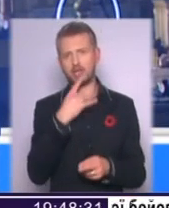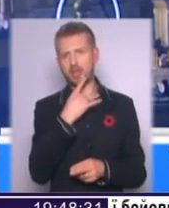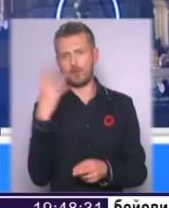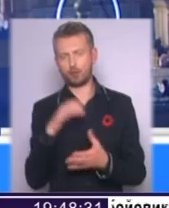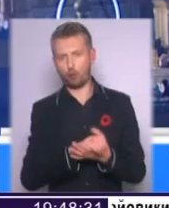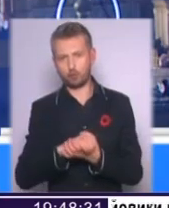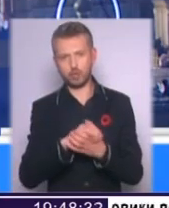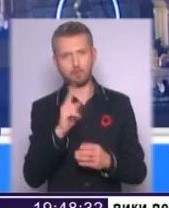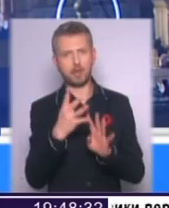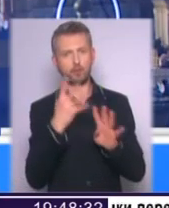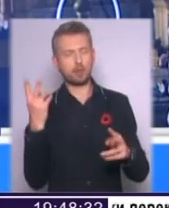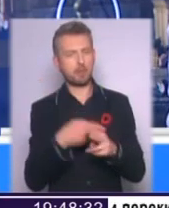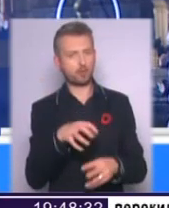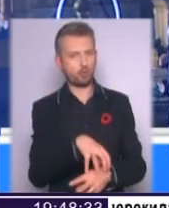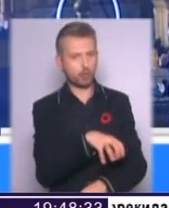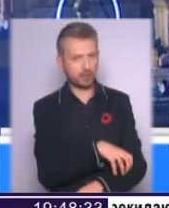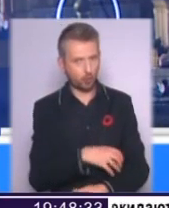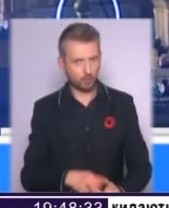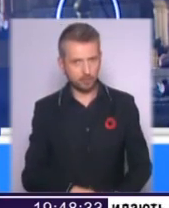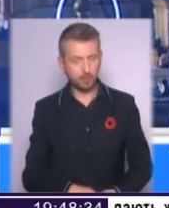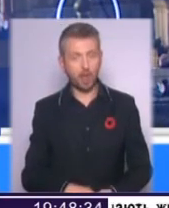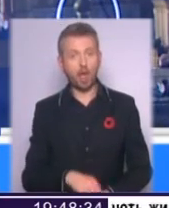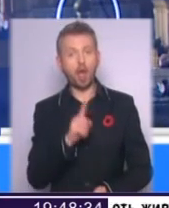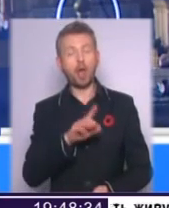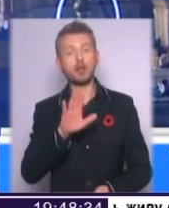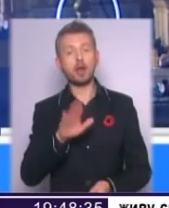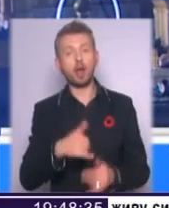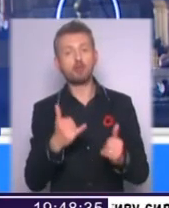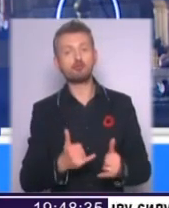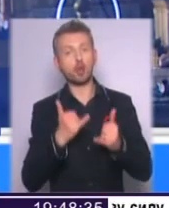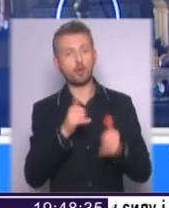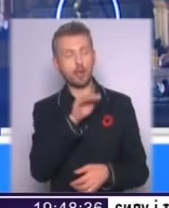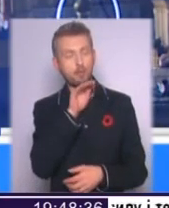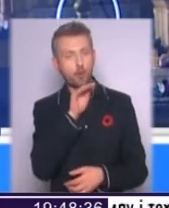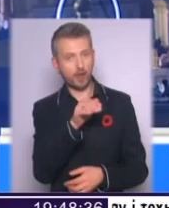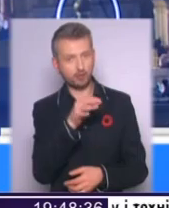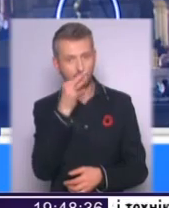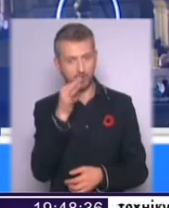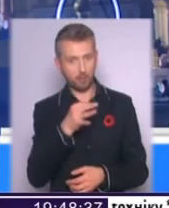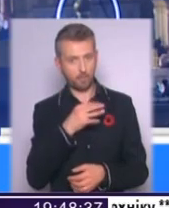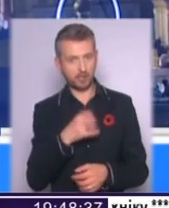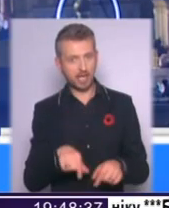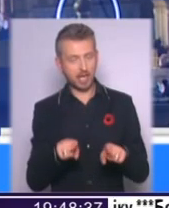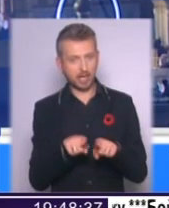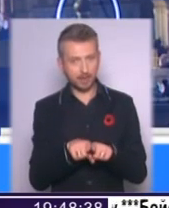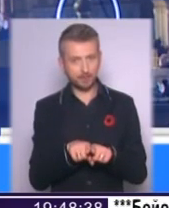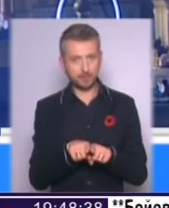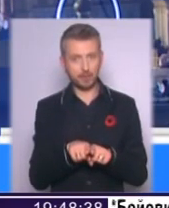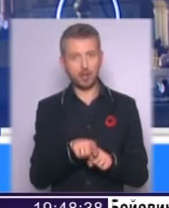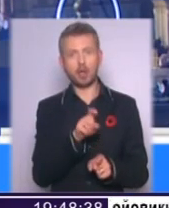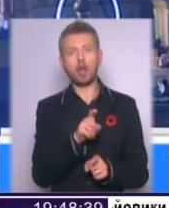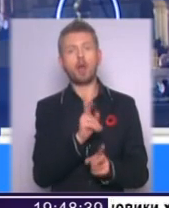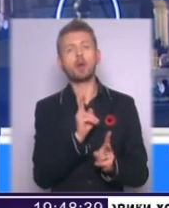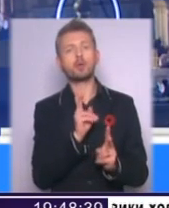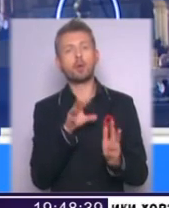в першу чергу без комуністів. Але хай шановний професор відповість на таке. З кого